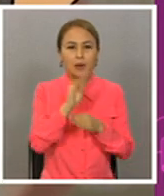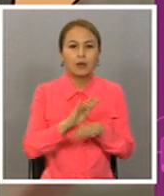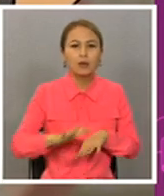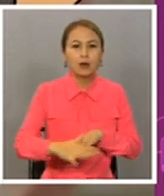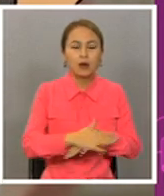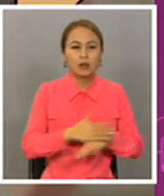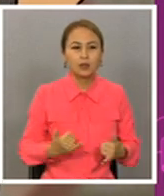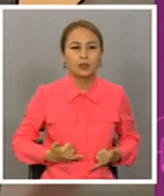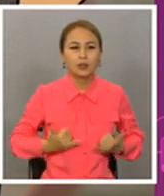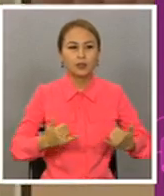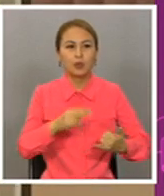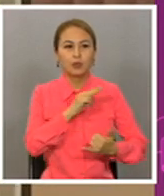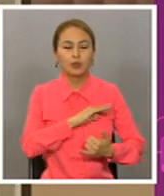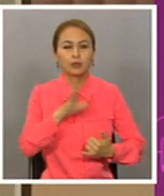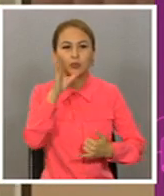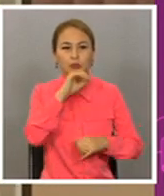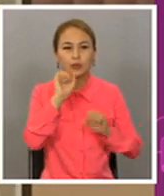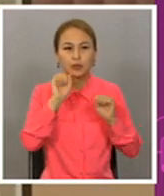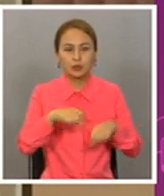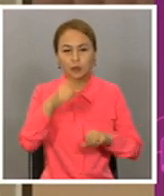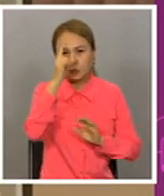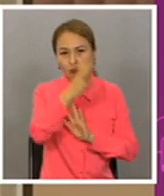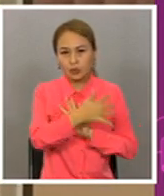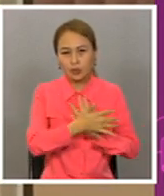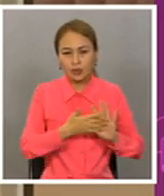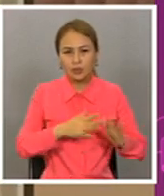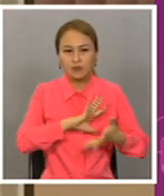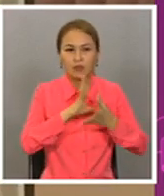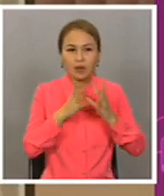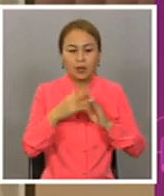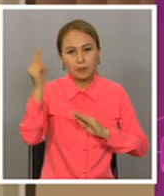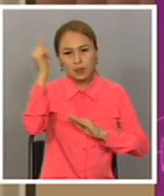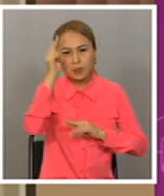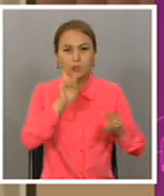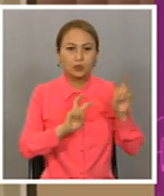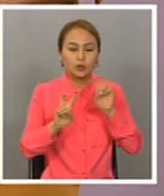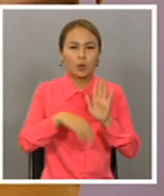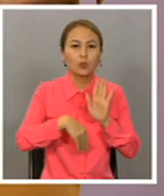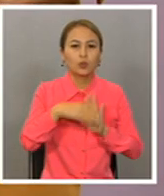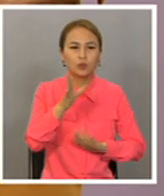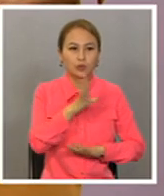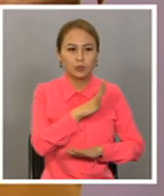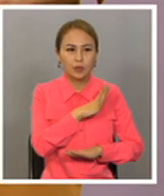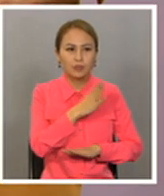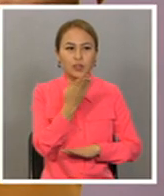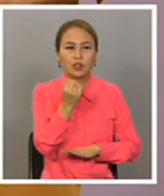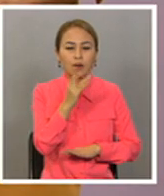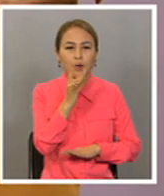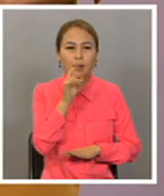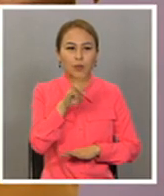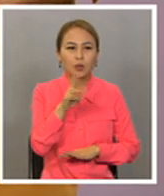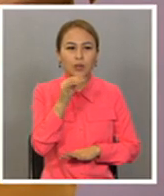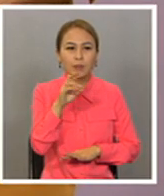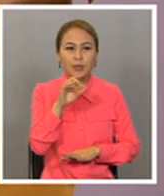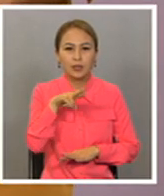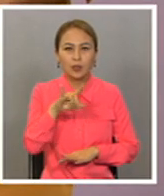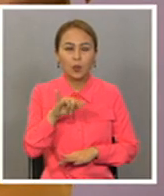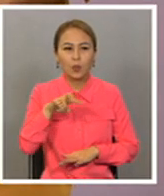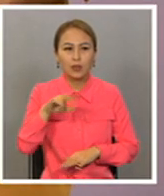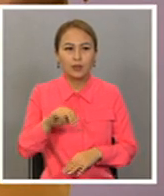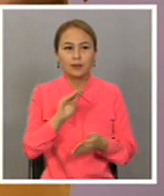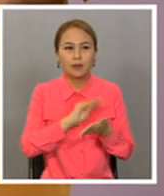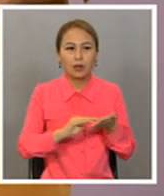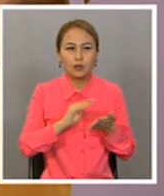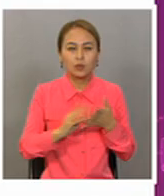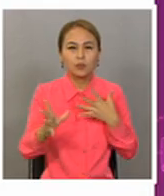етуге мүмкіндік деп түсінді. Бірақ ол саясаттан гөрі білім жолын қуғанды жөн көрді. Шәкәрім Құдайберді ұлының нақыл сөзін